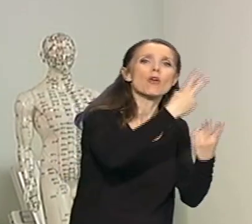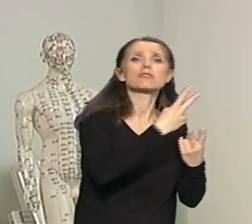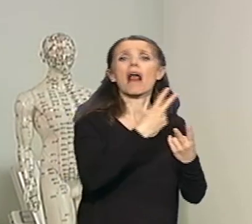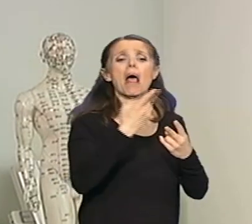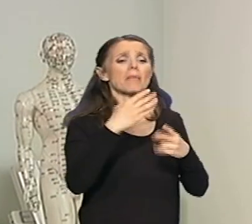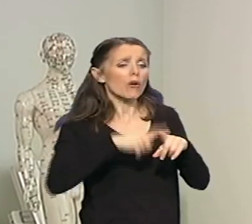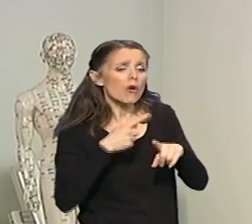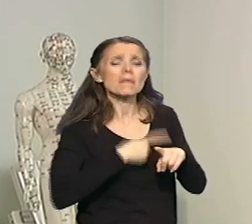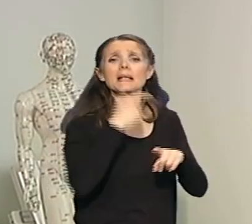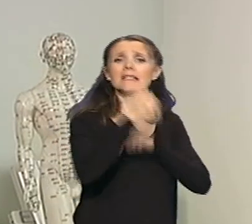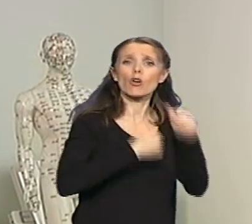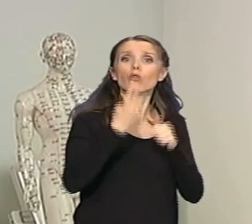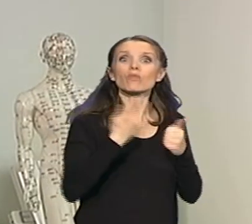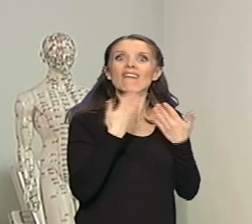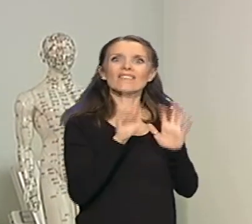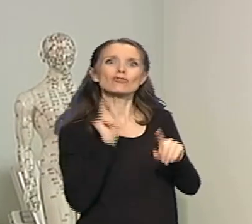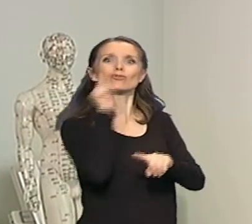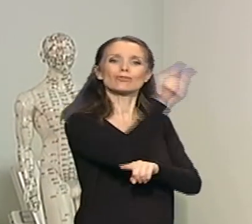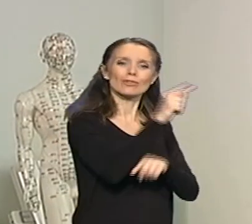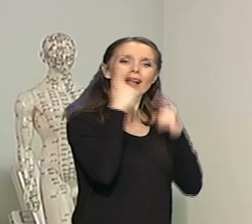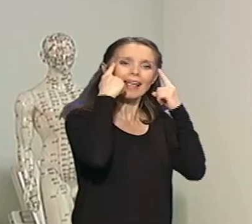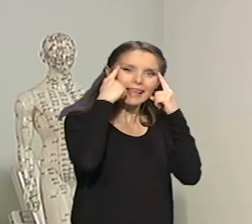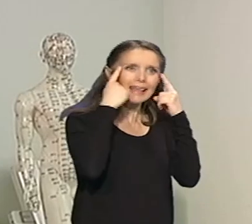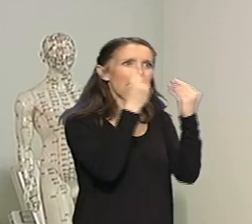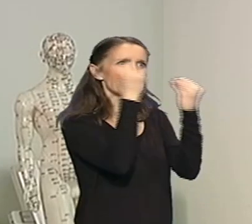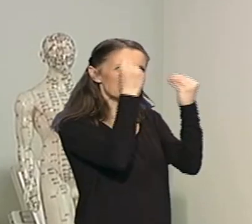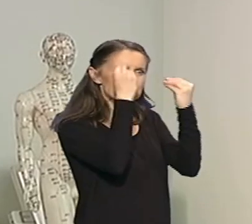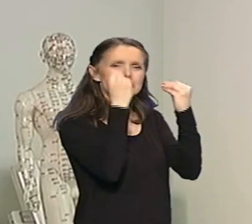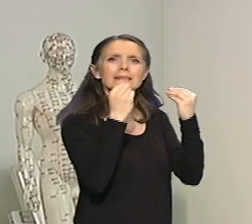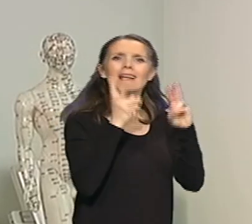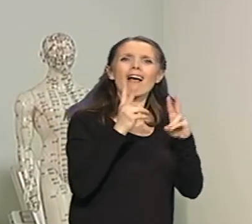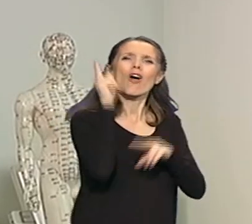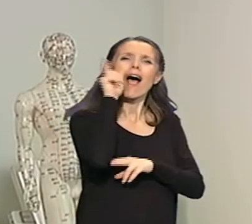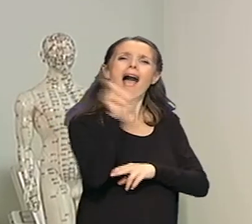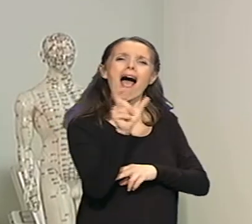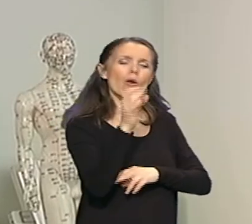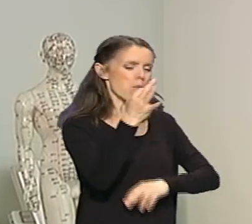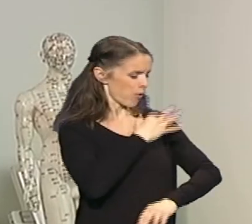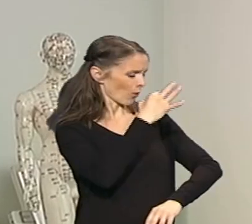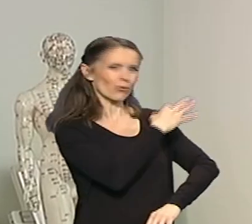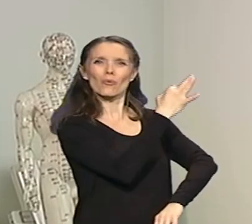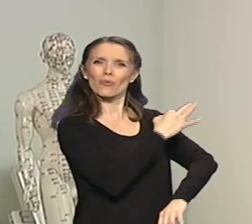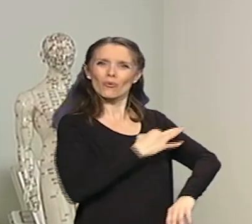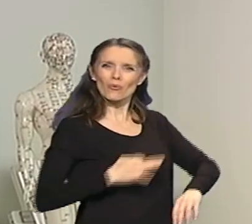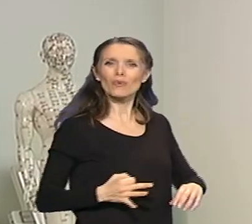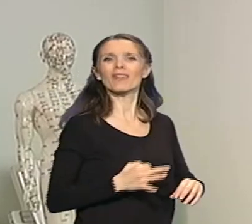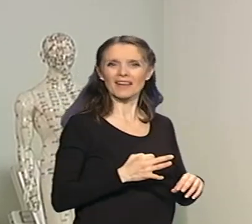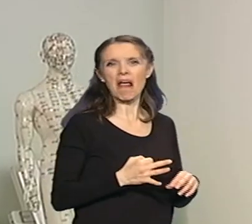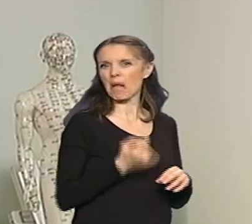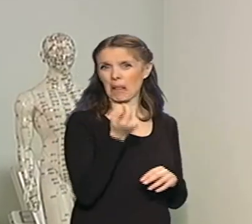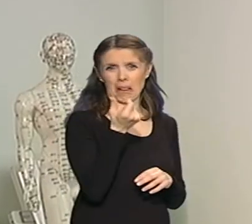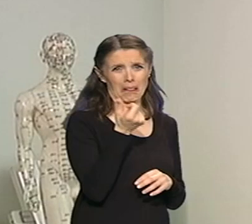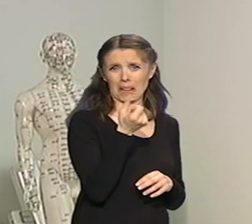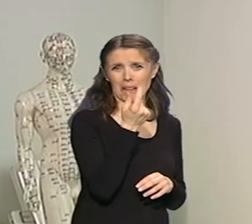dve na usavršavanja u Kinu da nauče nešto akupunkture, svi ostale mogućnosti su bile da su